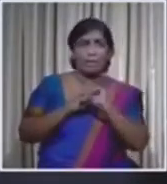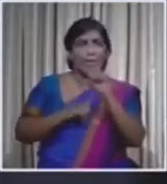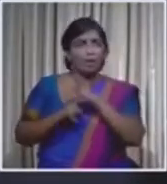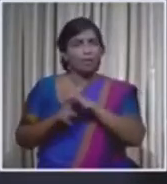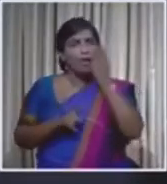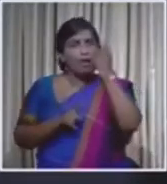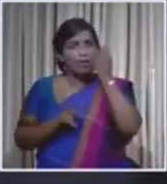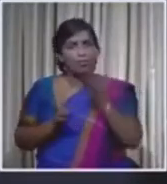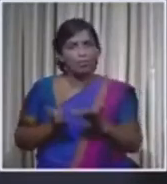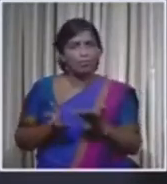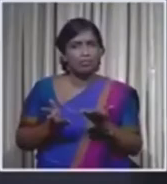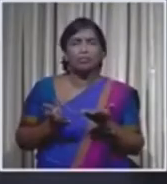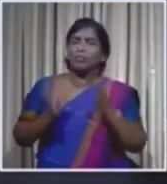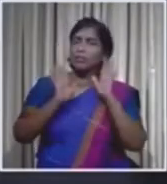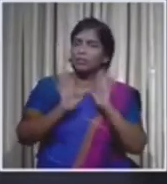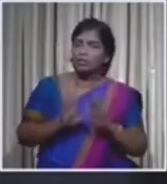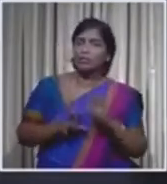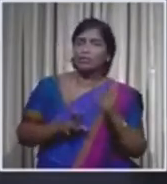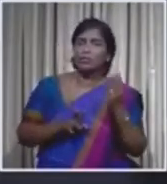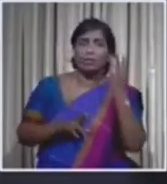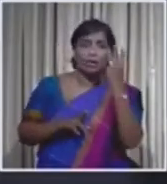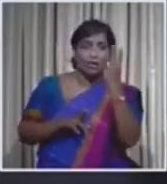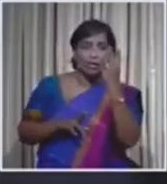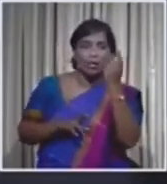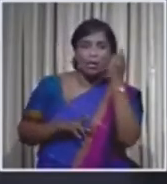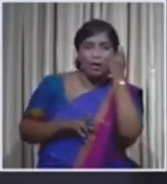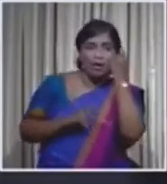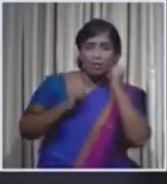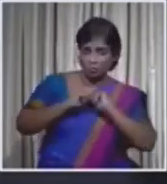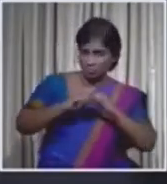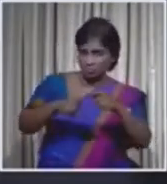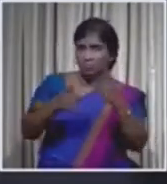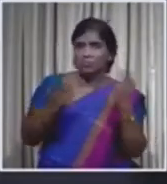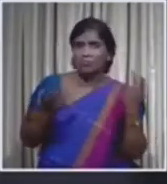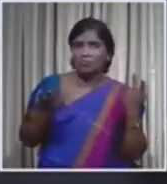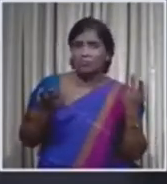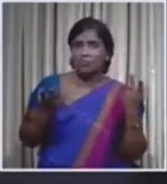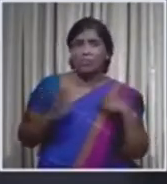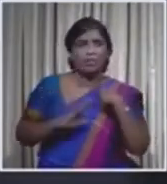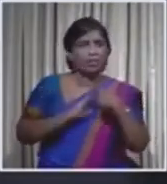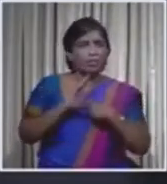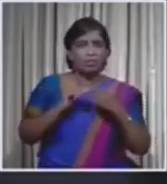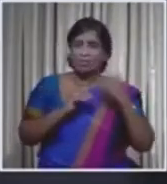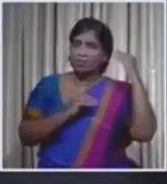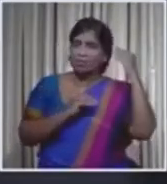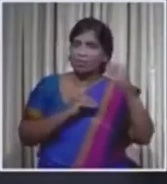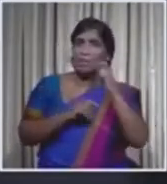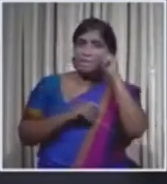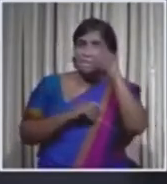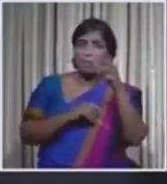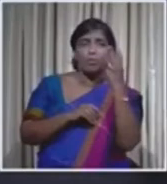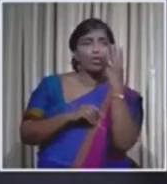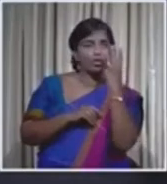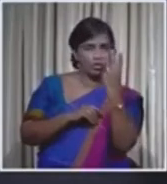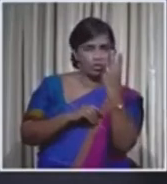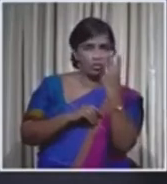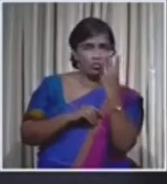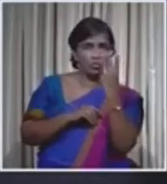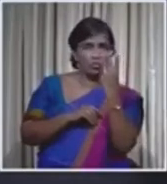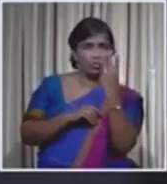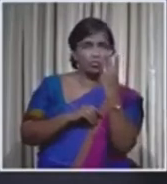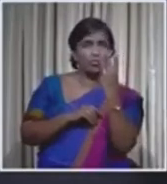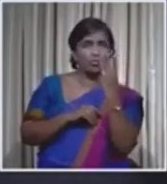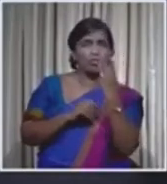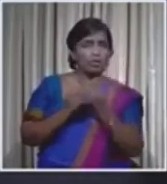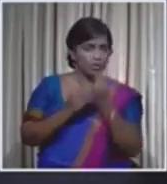තියෙනවා ඒ තුන් දෙනෙක්ගේ මතය උද මේවා ගෙනියනවද මේ රටේ අනාගතයේ පුද්දලයන් තුන් දෙනෙක්ගේට